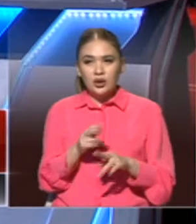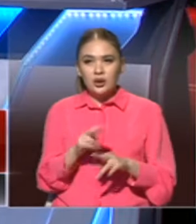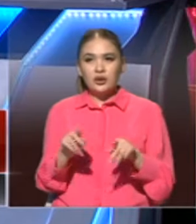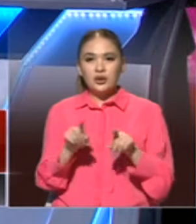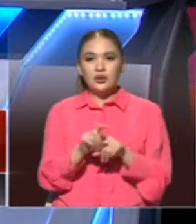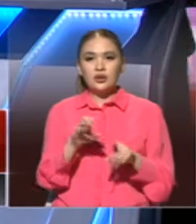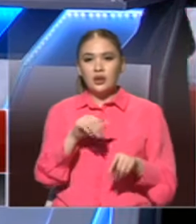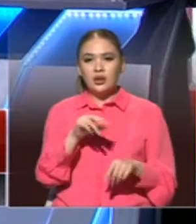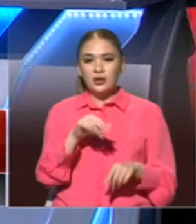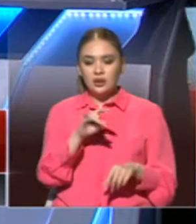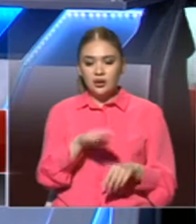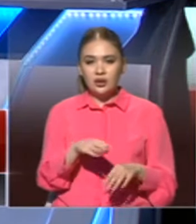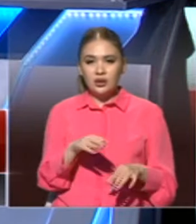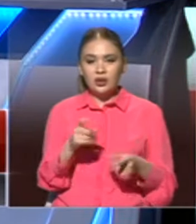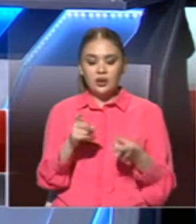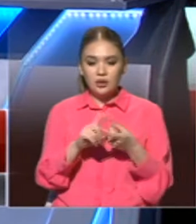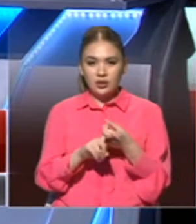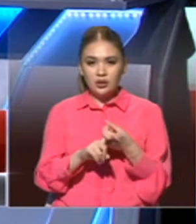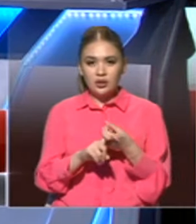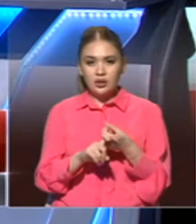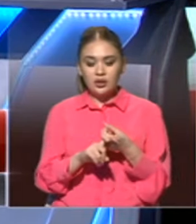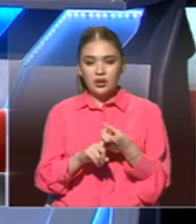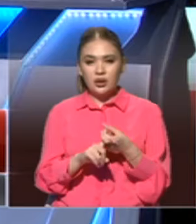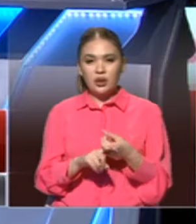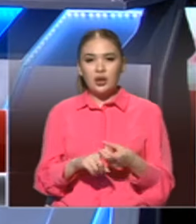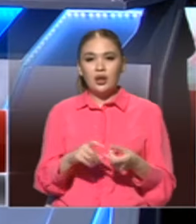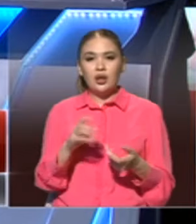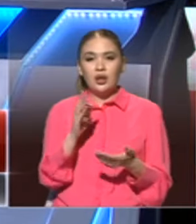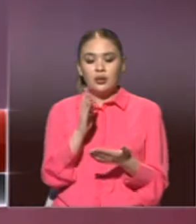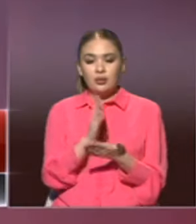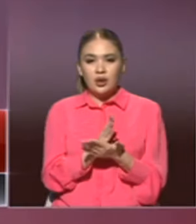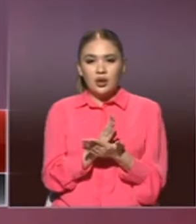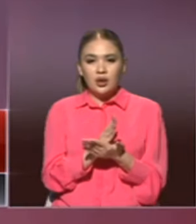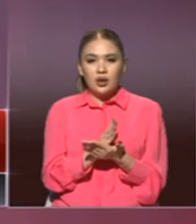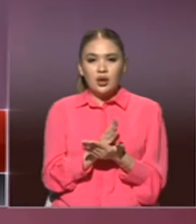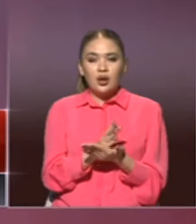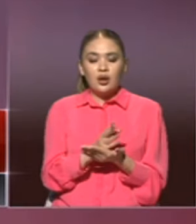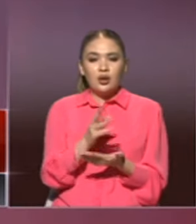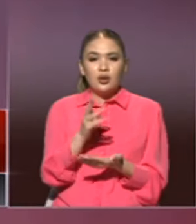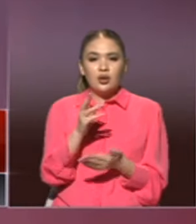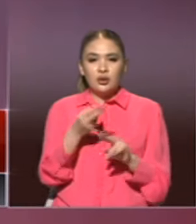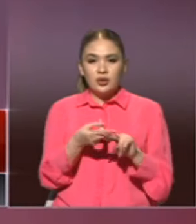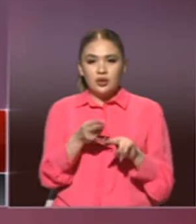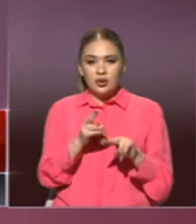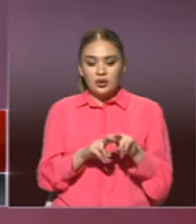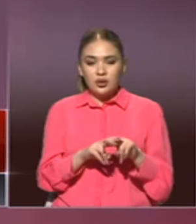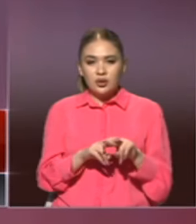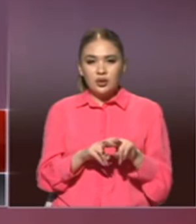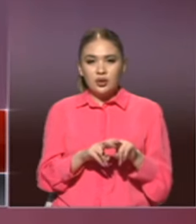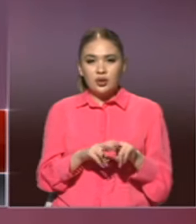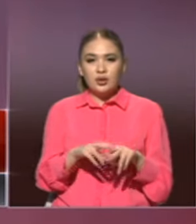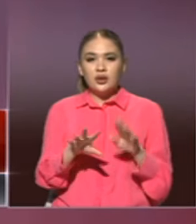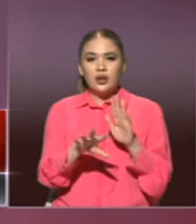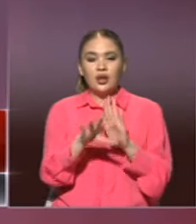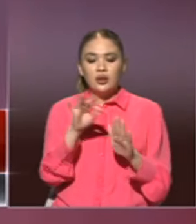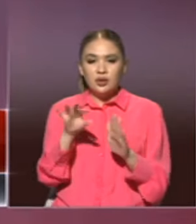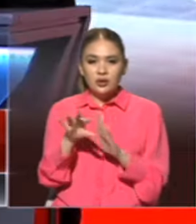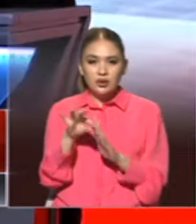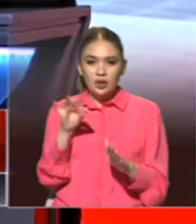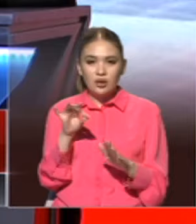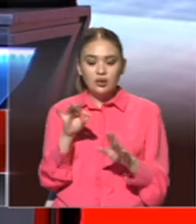стандарт бар және жаңағы кәдімгі стандарт бар. Тереңдетілген оқу сын стандартты деңгейде. Оның сыртында таңдау пәндер